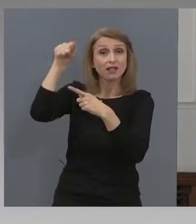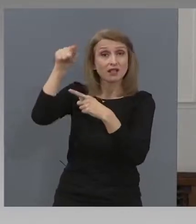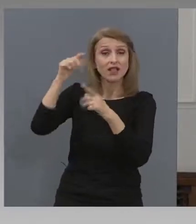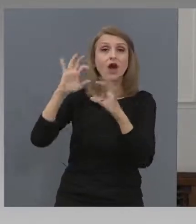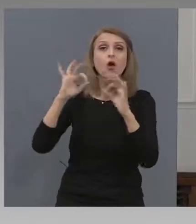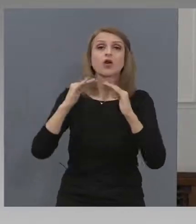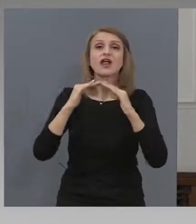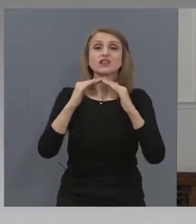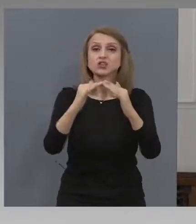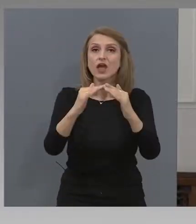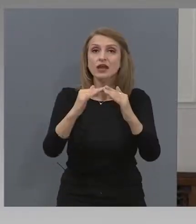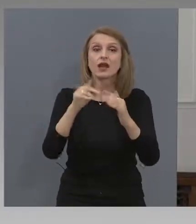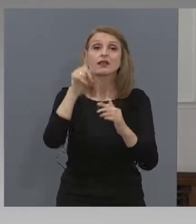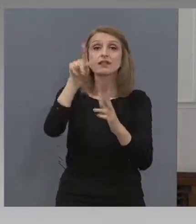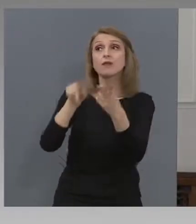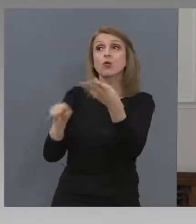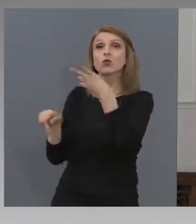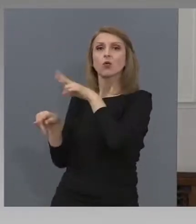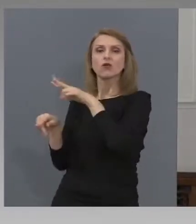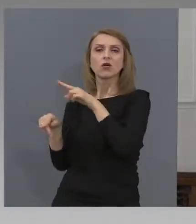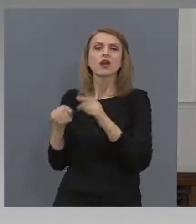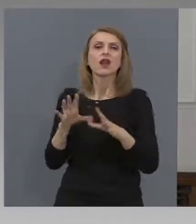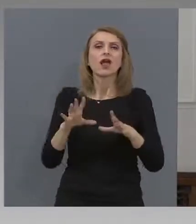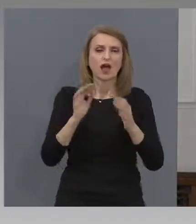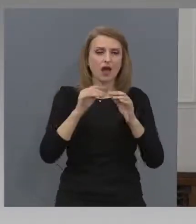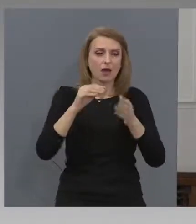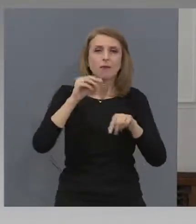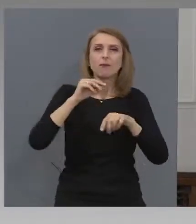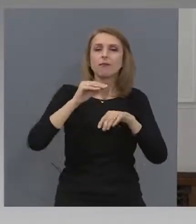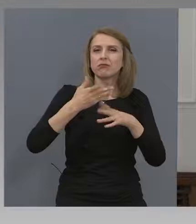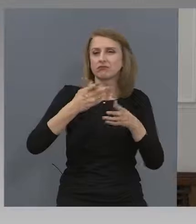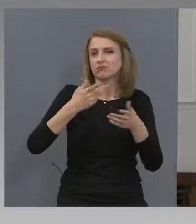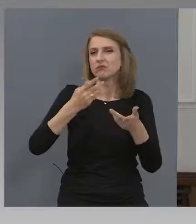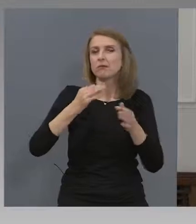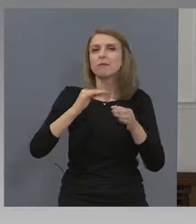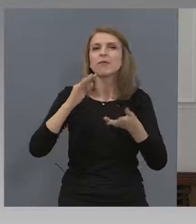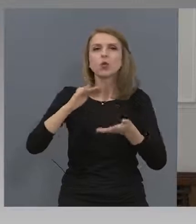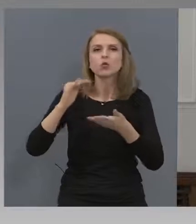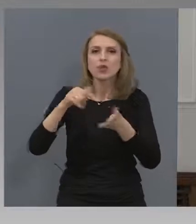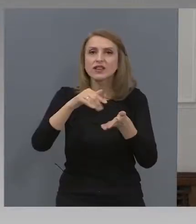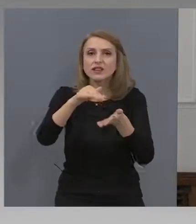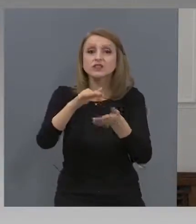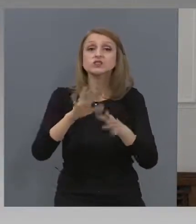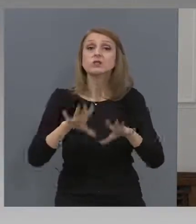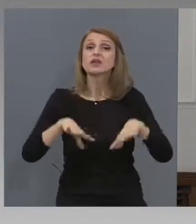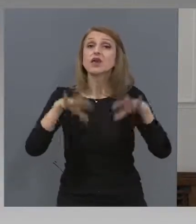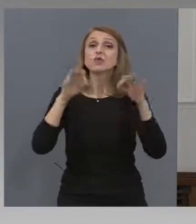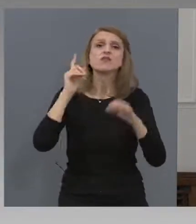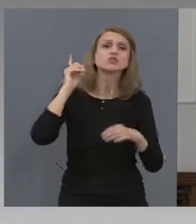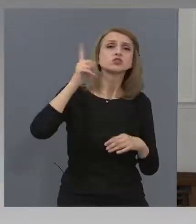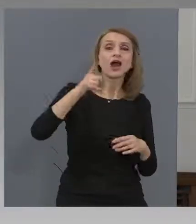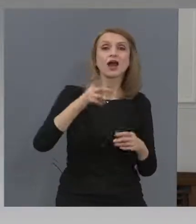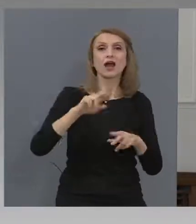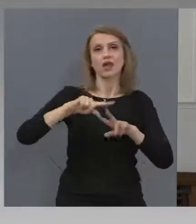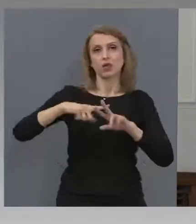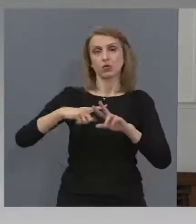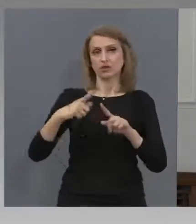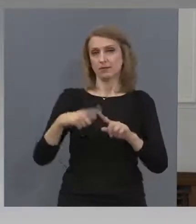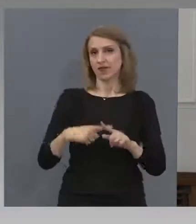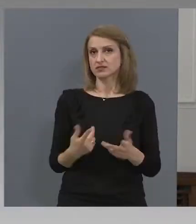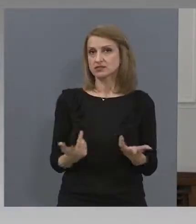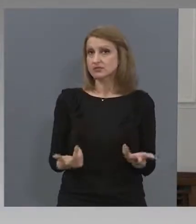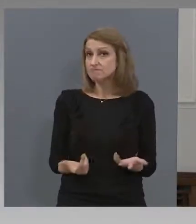готова юни. Очевидно е, че този производител в момента не е от тези спешните, за които говорихме преди